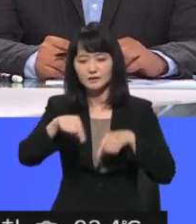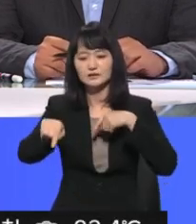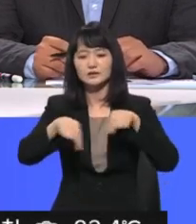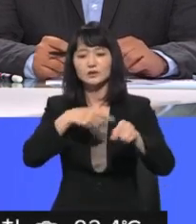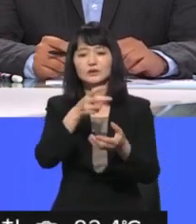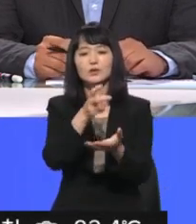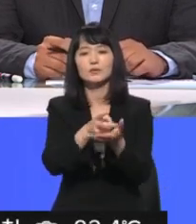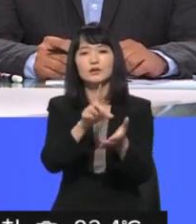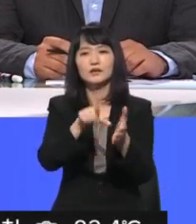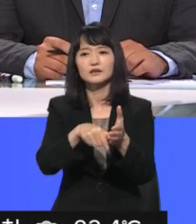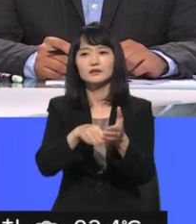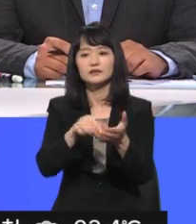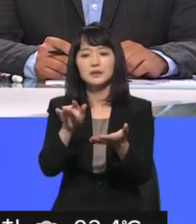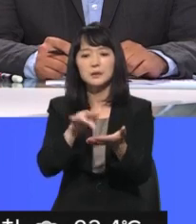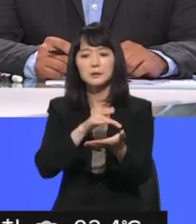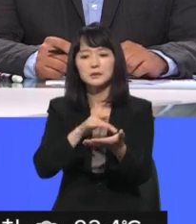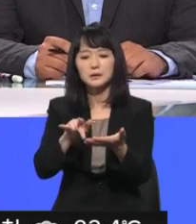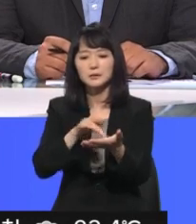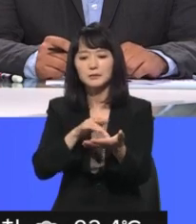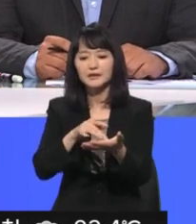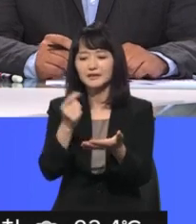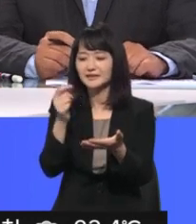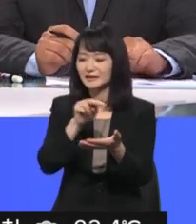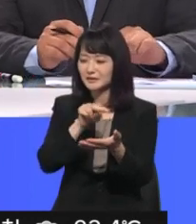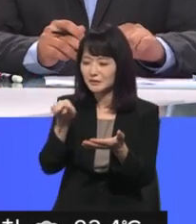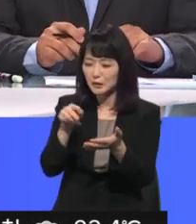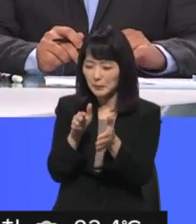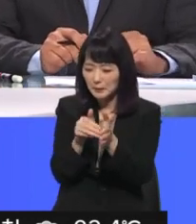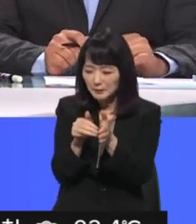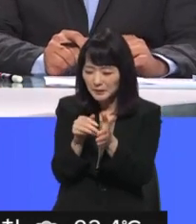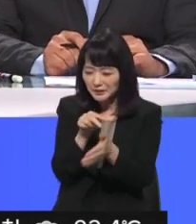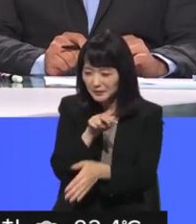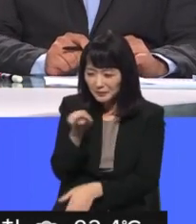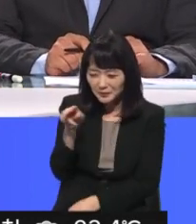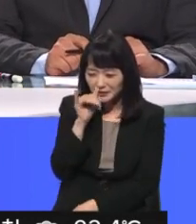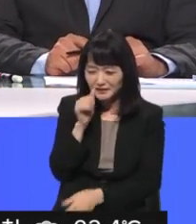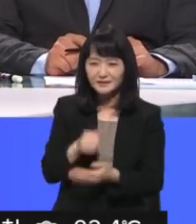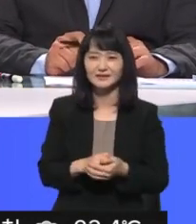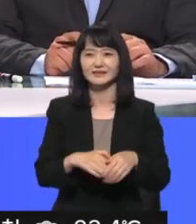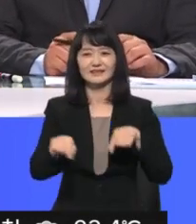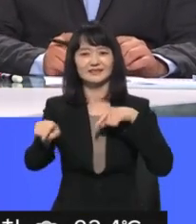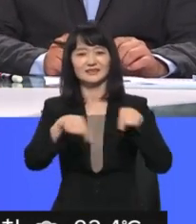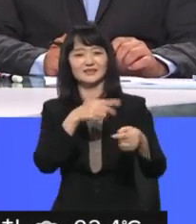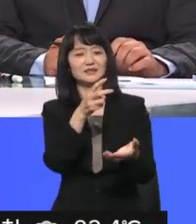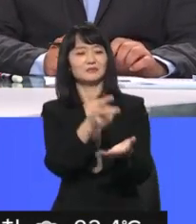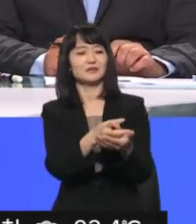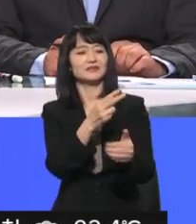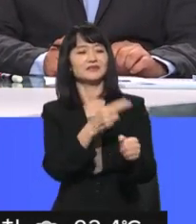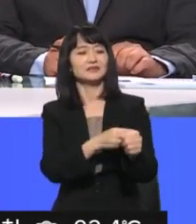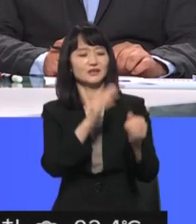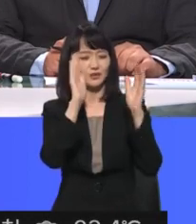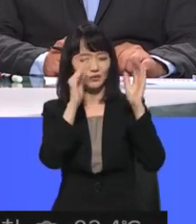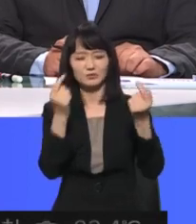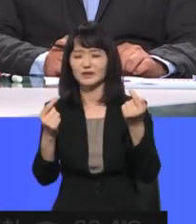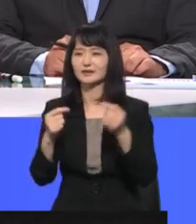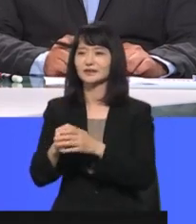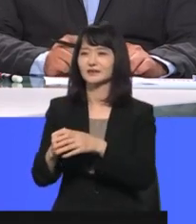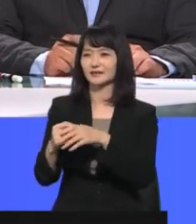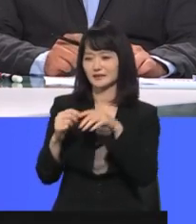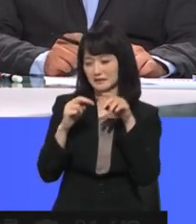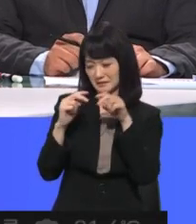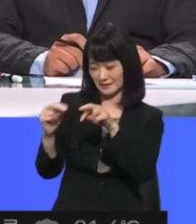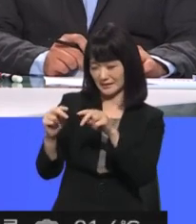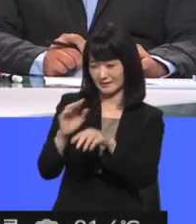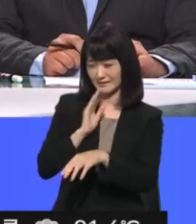시간에 태블릿으로 몰래 썰전 보고 있습니다 아아 사실 정치와 법 선생님의 수업보다 쏠 전으로 실전 정치